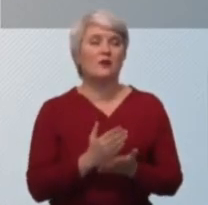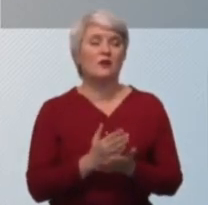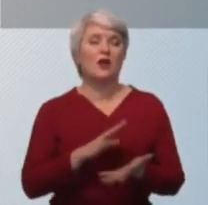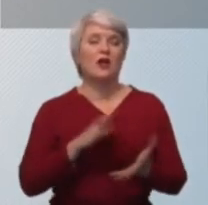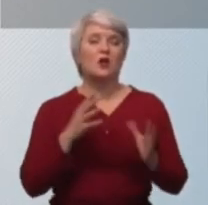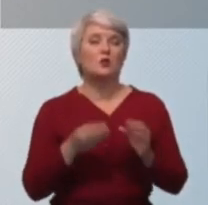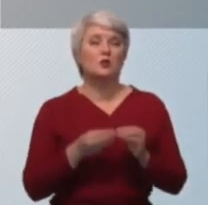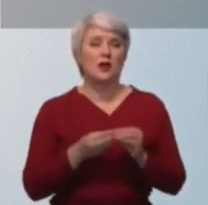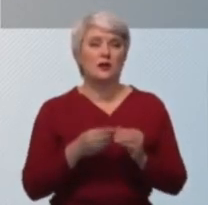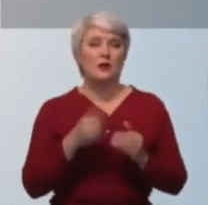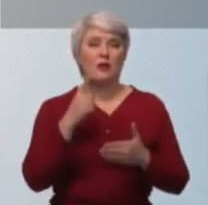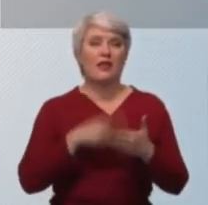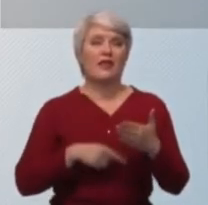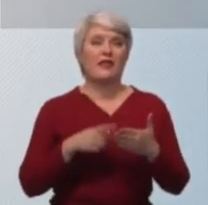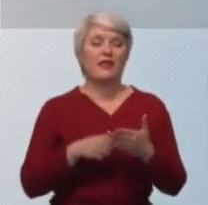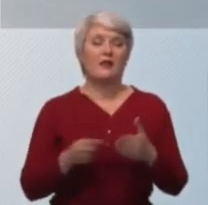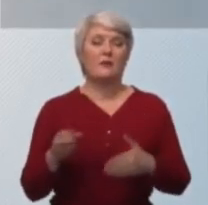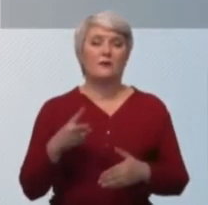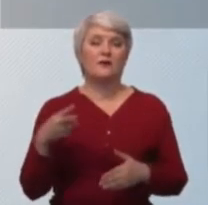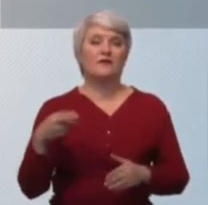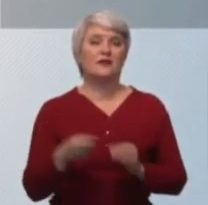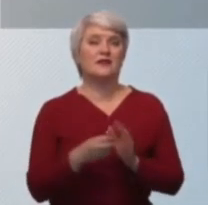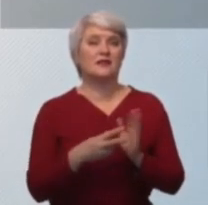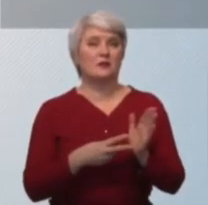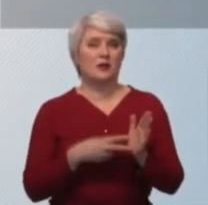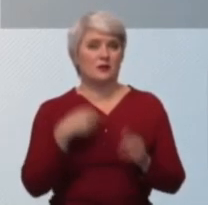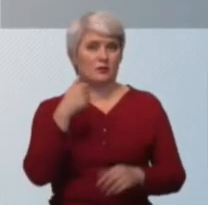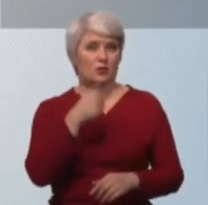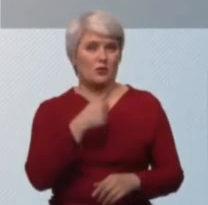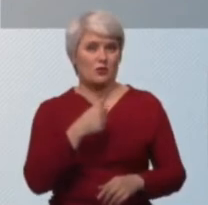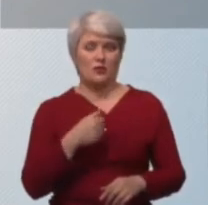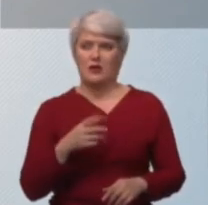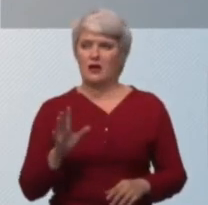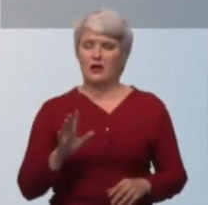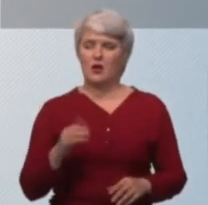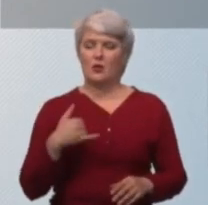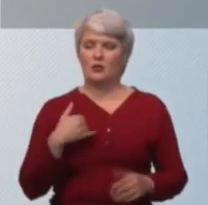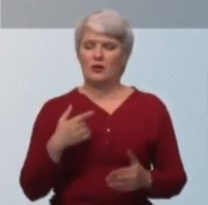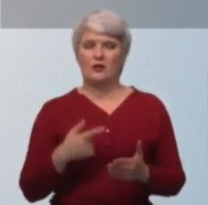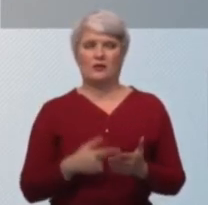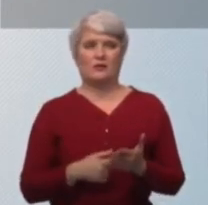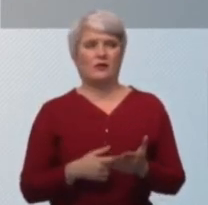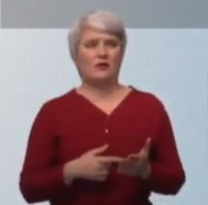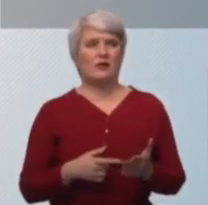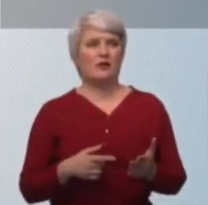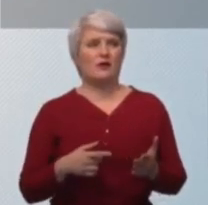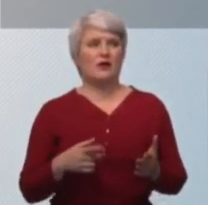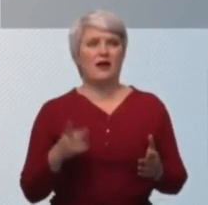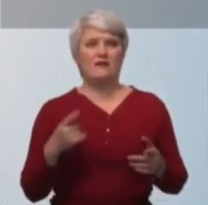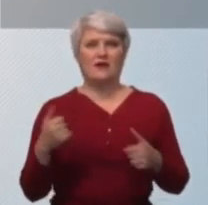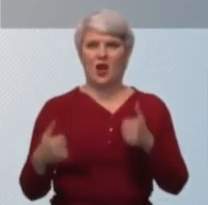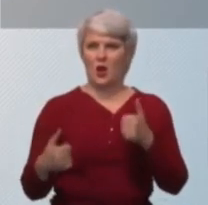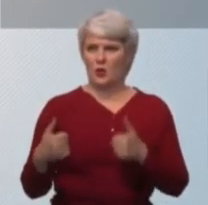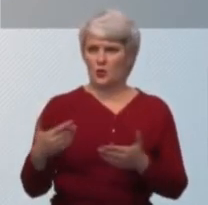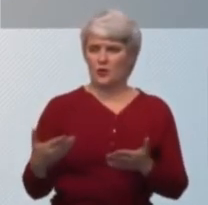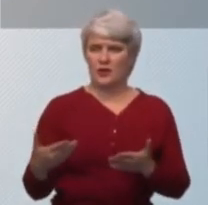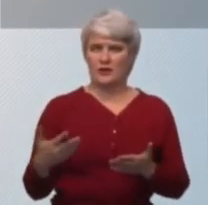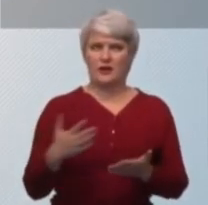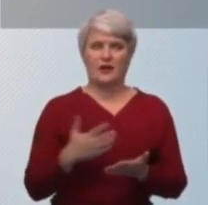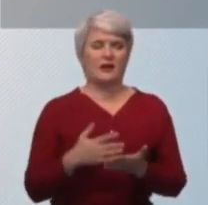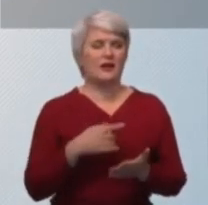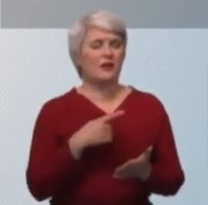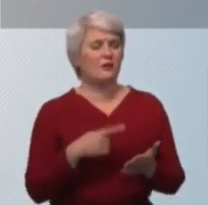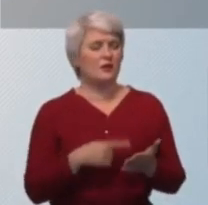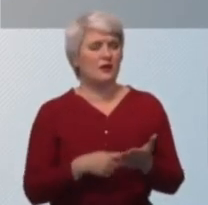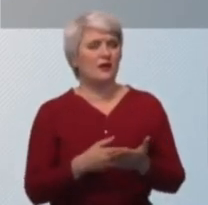результатом импичмента в 2017 году. Нет, возникает питание с правда, того, что справді вы есть конкурентами. Конечно... Есть питание